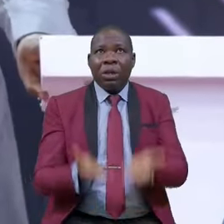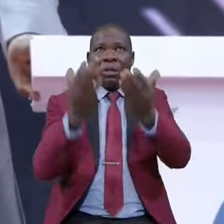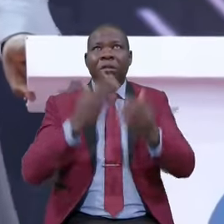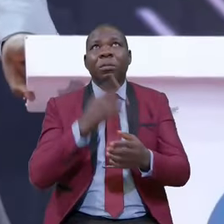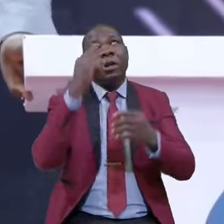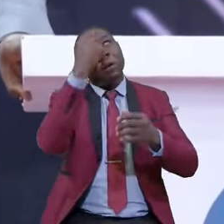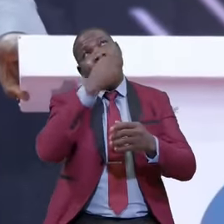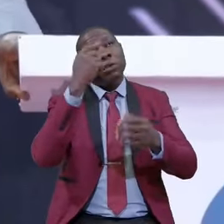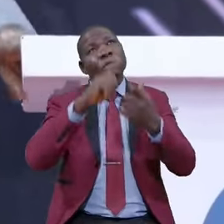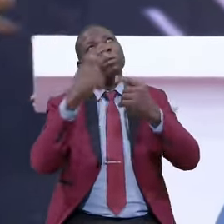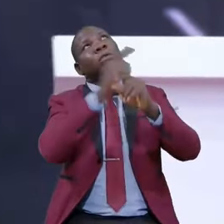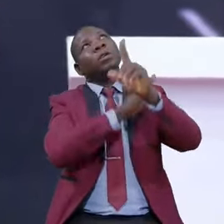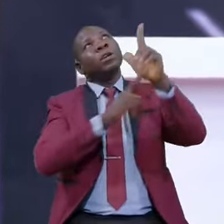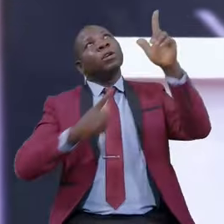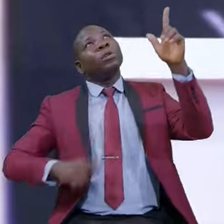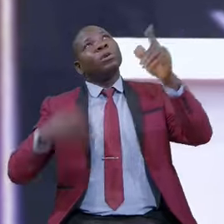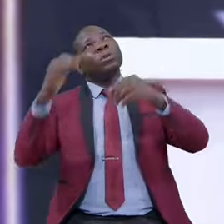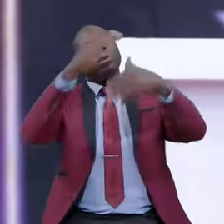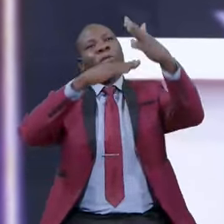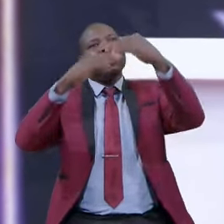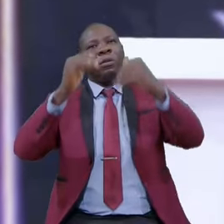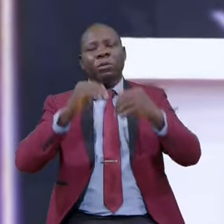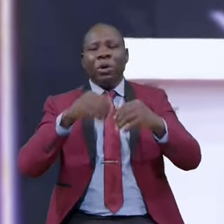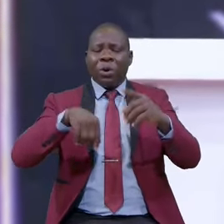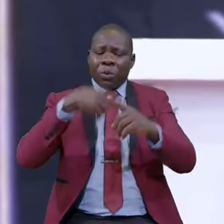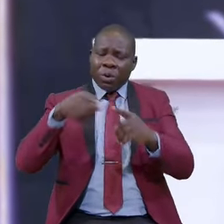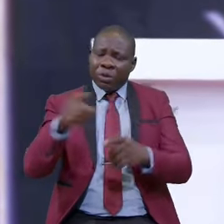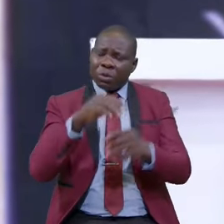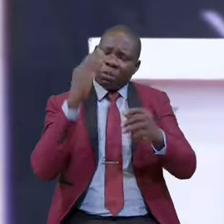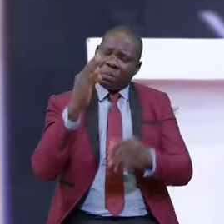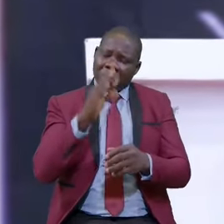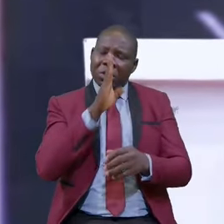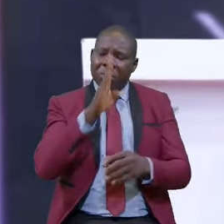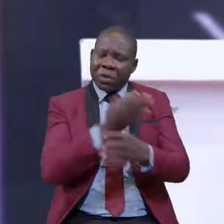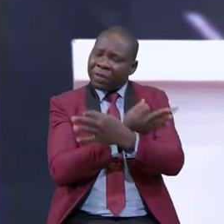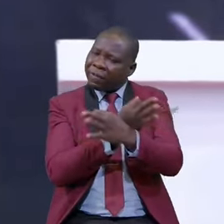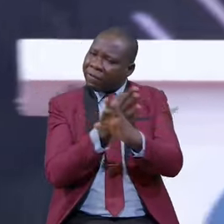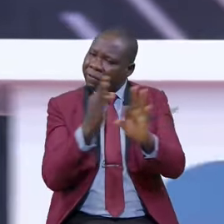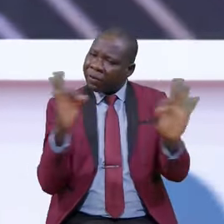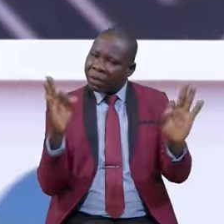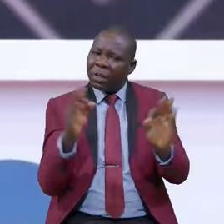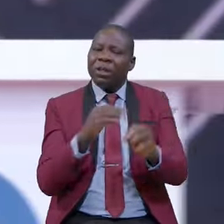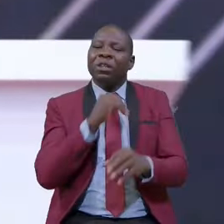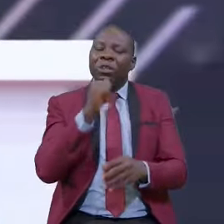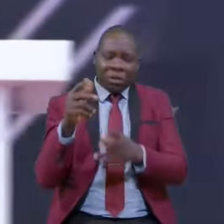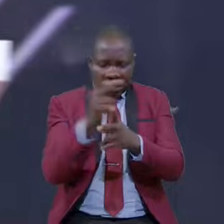du salut. Voici là où je suis maintenant. Quand tu prêches, sois libre. Ne sois pas frivole, prêche. Ce n'est pas que tu